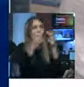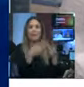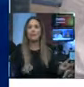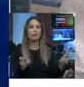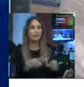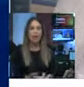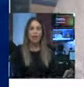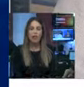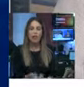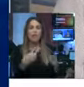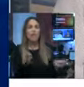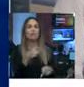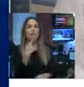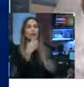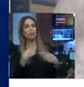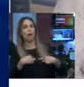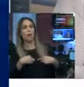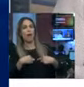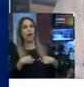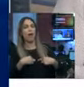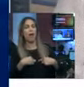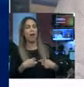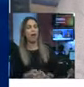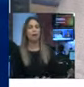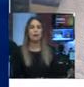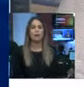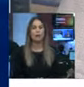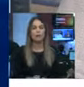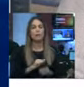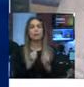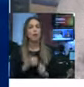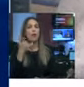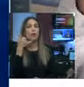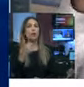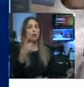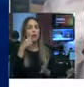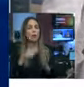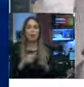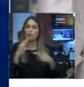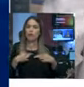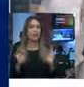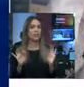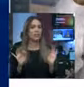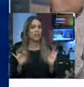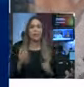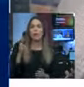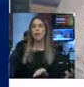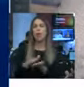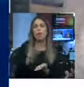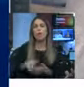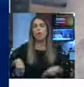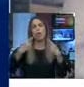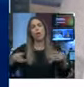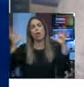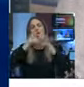לו, תחזיר לי תשובה על מה הם עושים פה. או להתקשר למוקד ששם לא תמיד עונים, וזה עניין. את יכולה לבזבז יום ולילה, להפסיק לעבוד